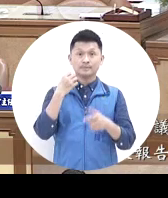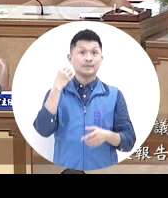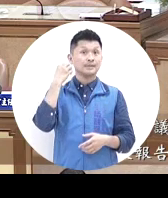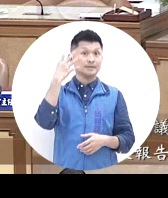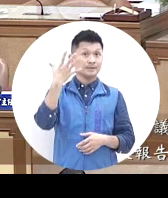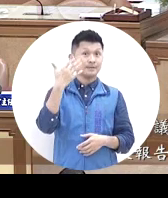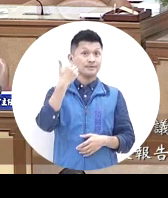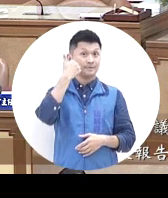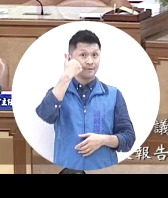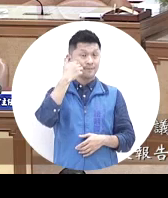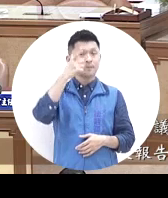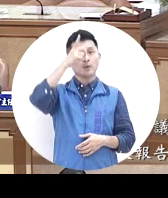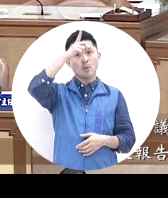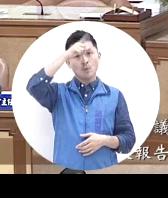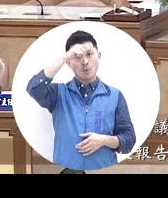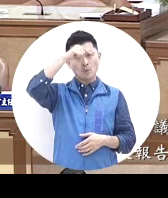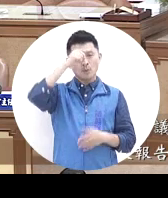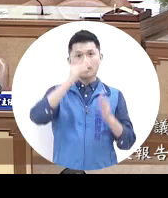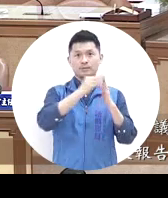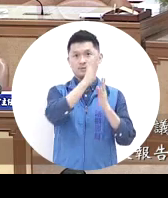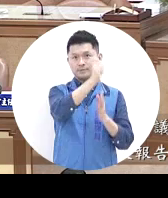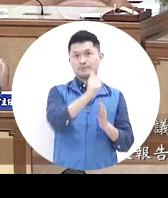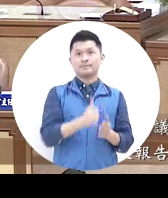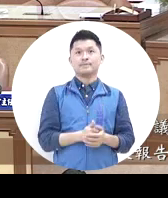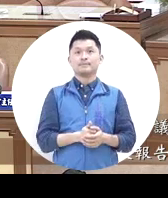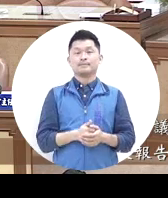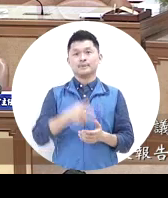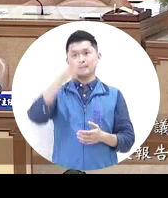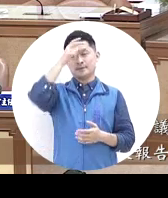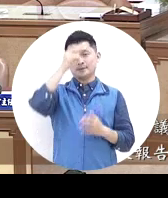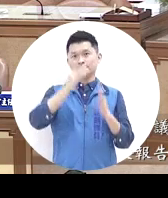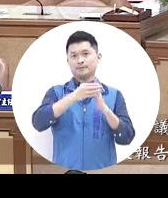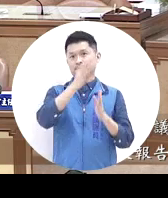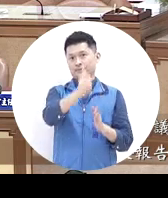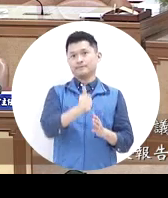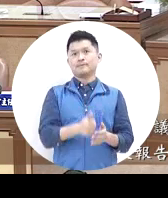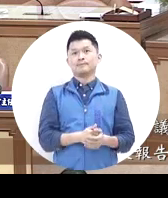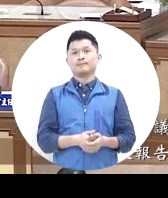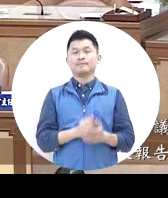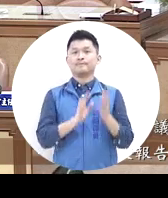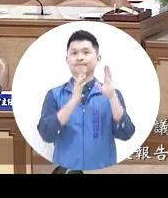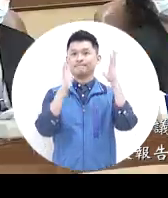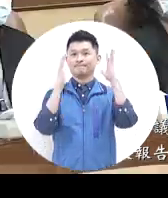是黄宗仁黄局长，是警察局的局长。哎，你好，